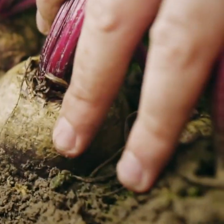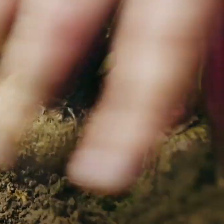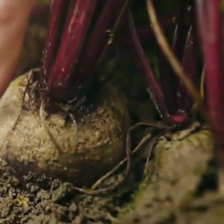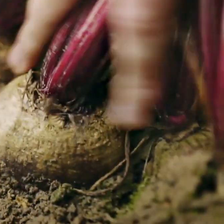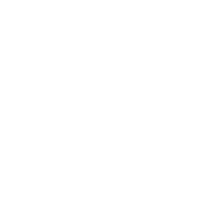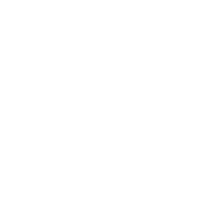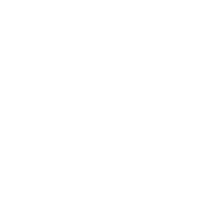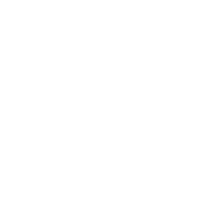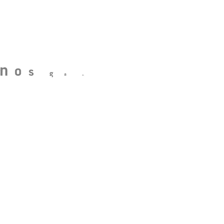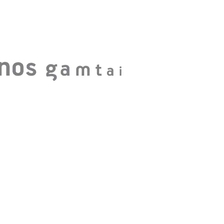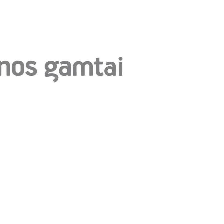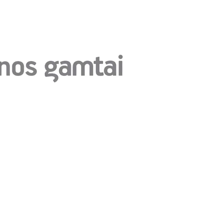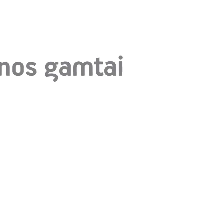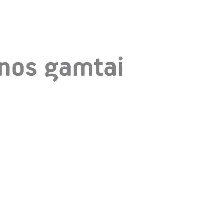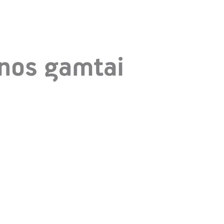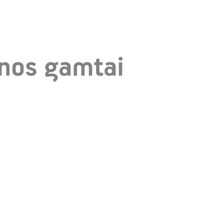tai pakeisti.